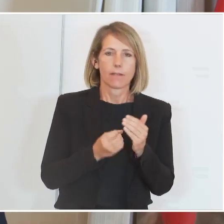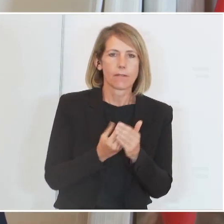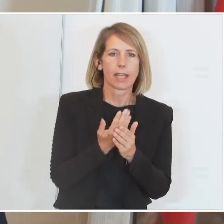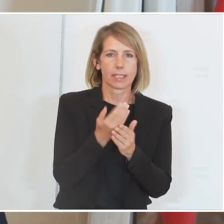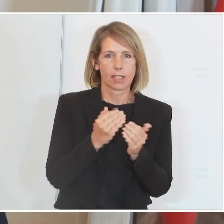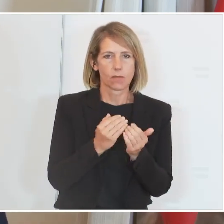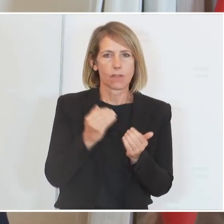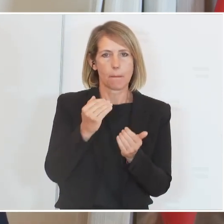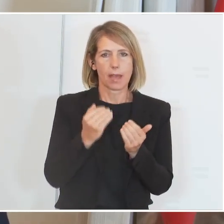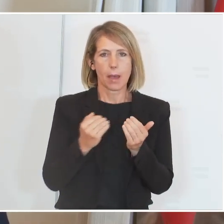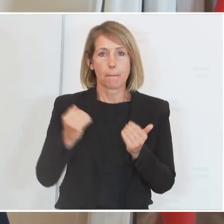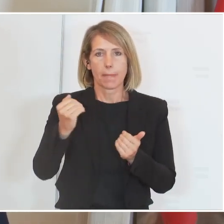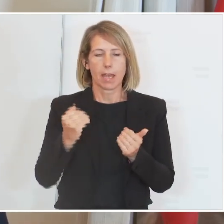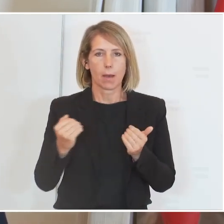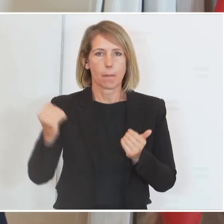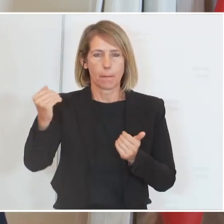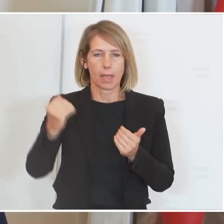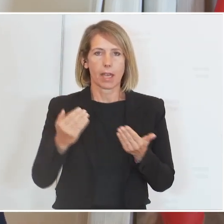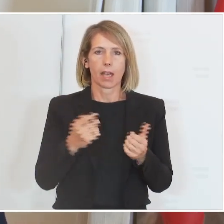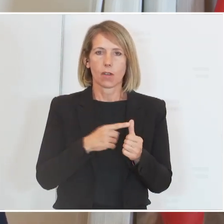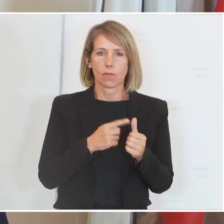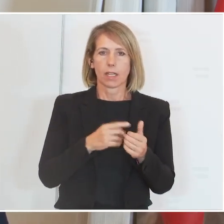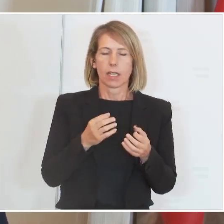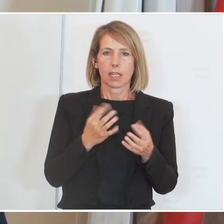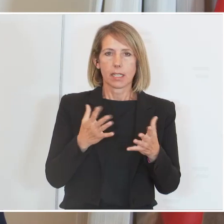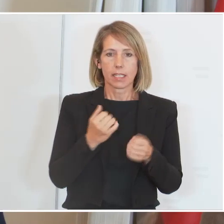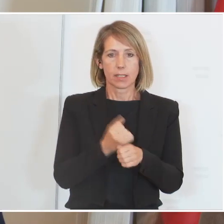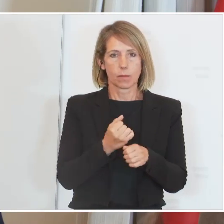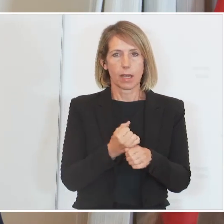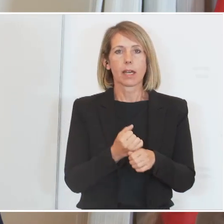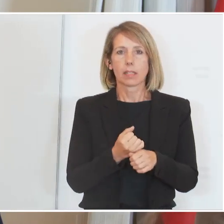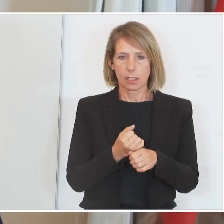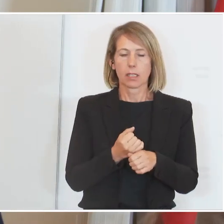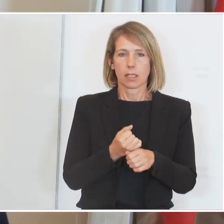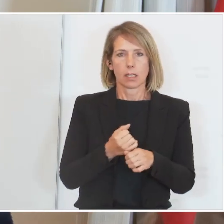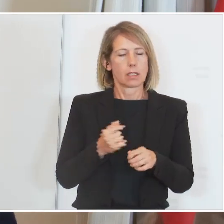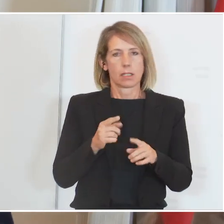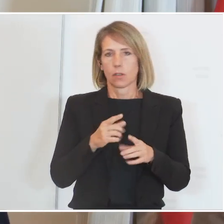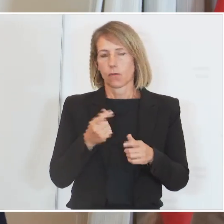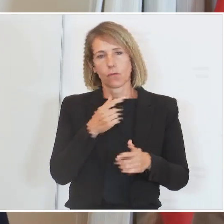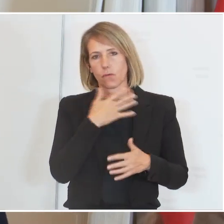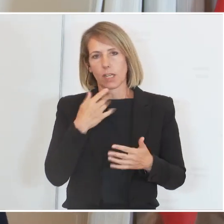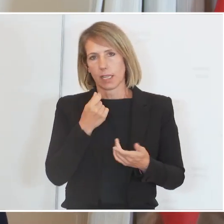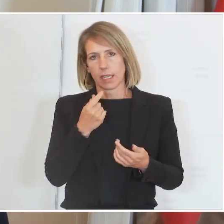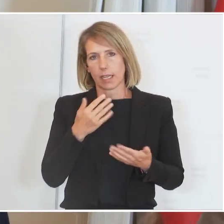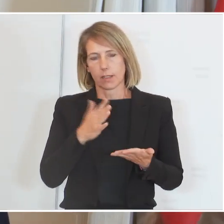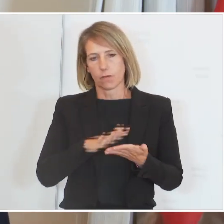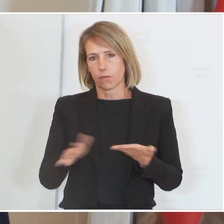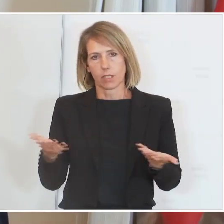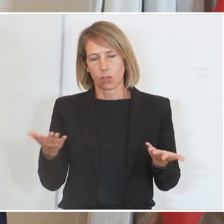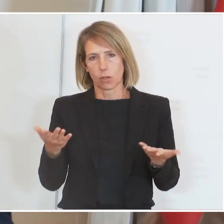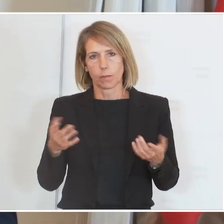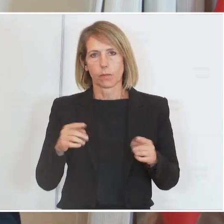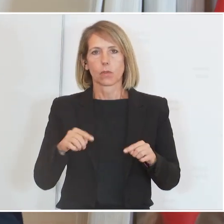aber dann viel Geld ist, wenn man nichts dagegen tut. Für uns als Bundesregierung war wichtig, dass